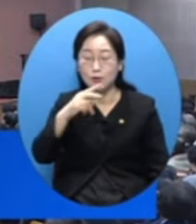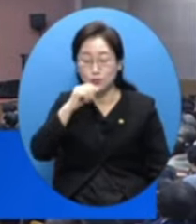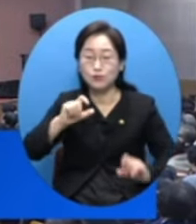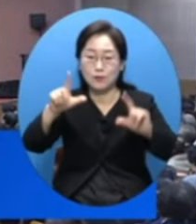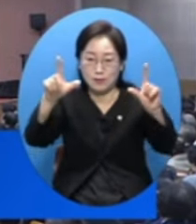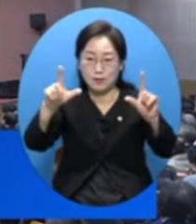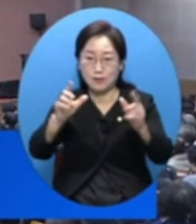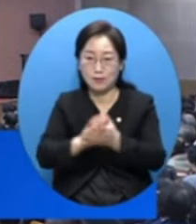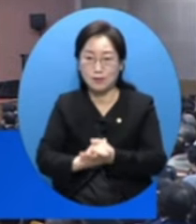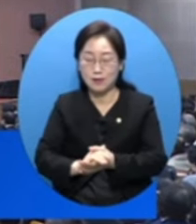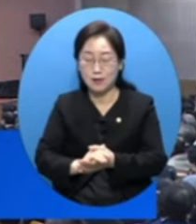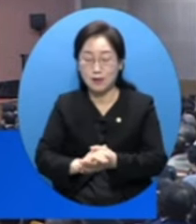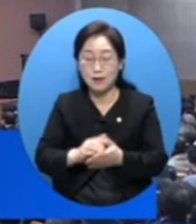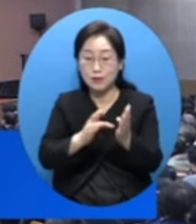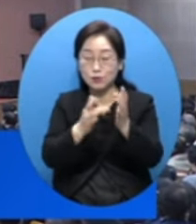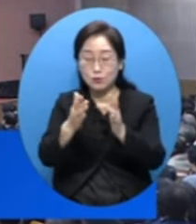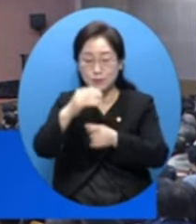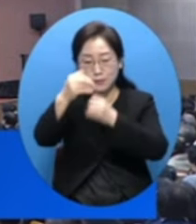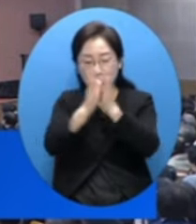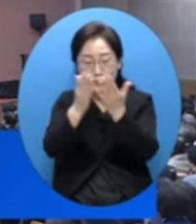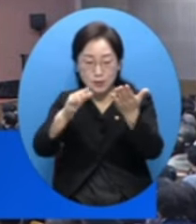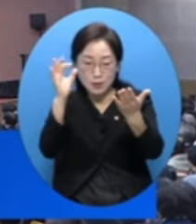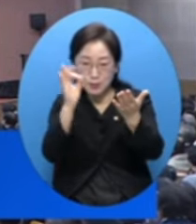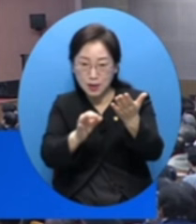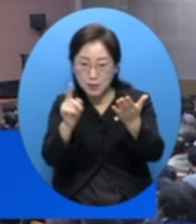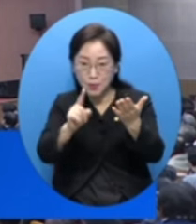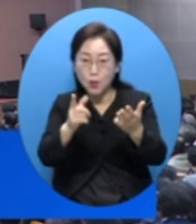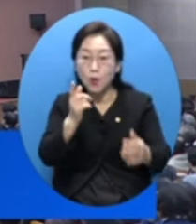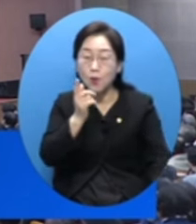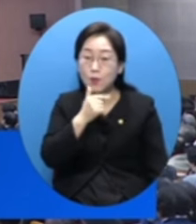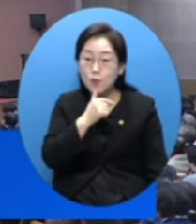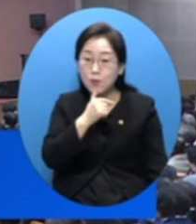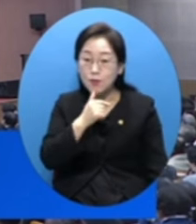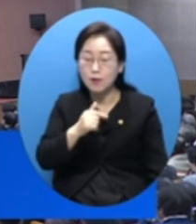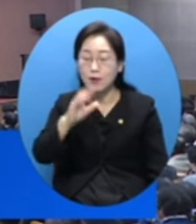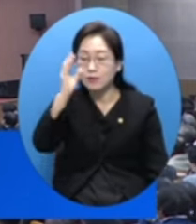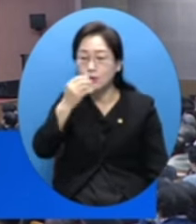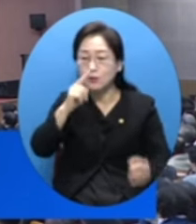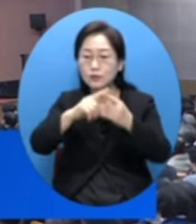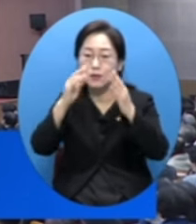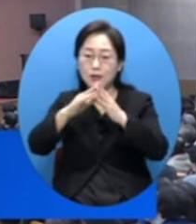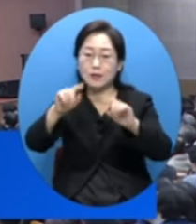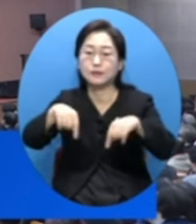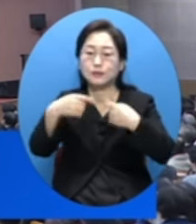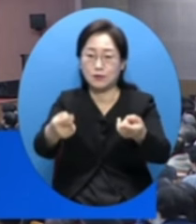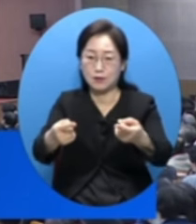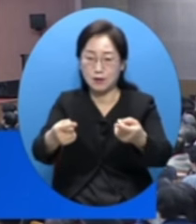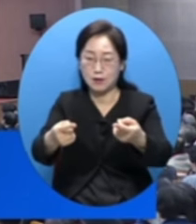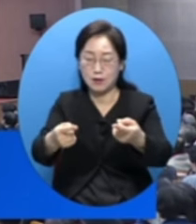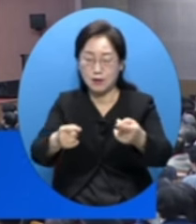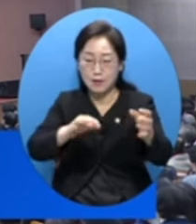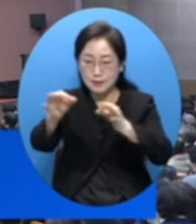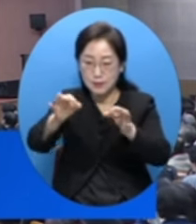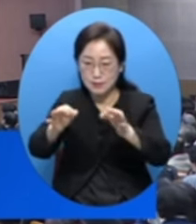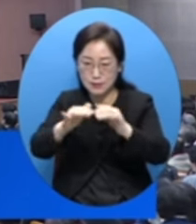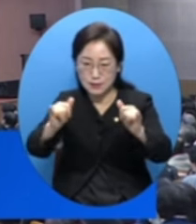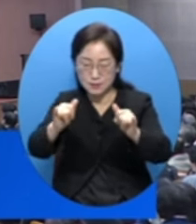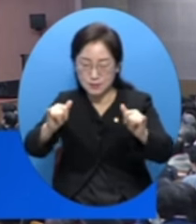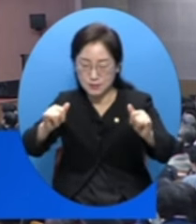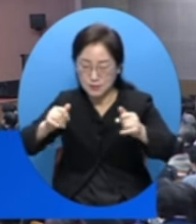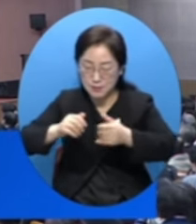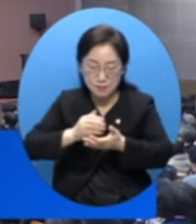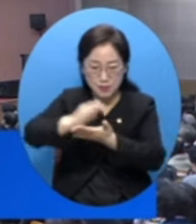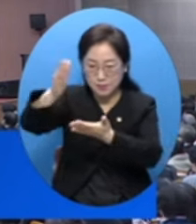사복음서를 종합해 보면 월요일 날 다시 성전에 들어가셔서 성전의 장사권프로 청결케